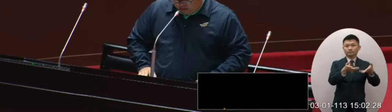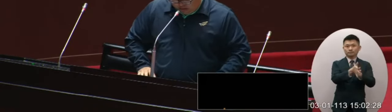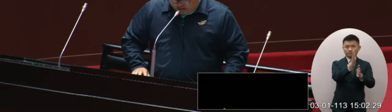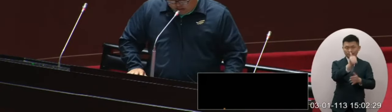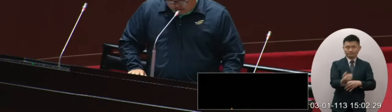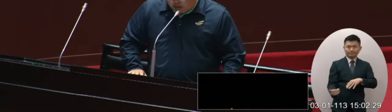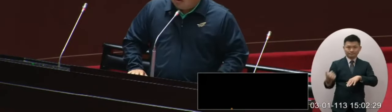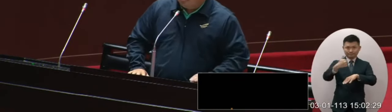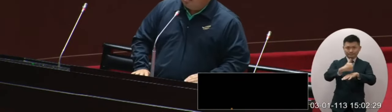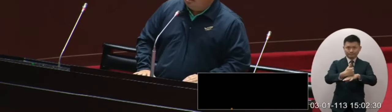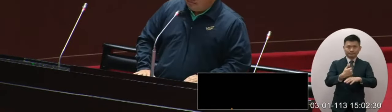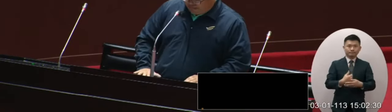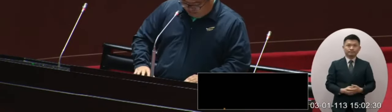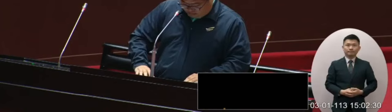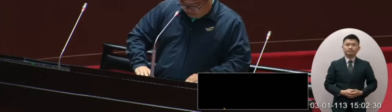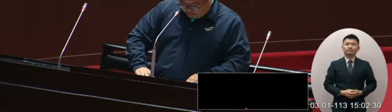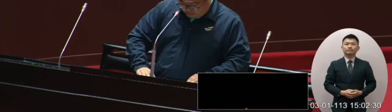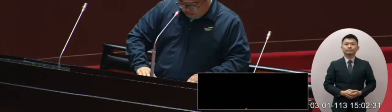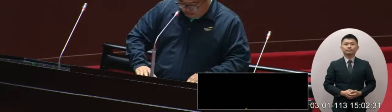部长备询。